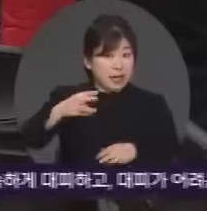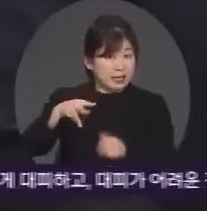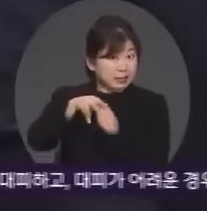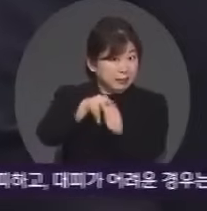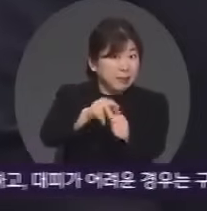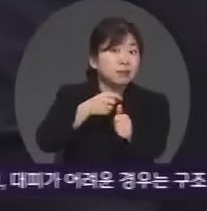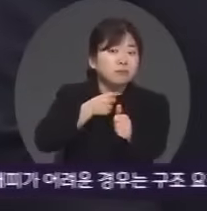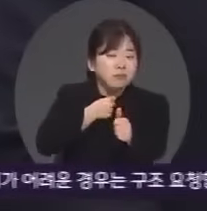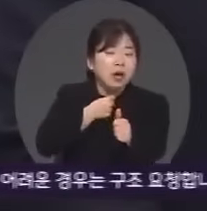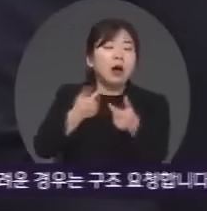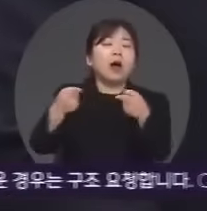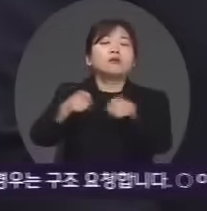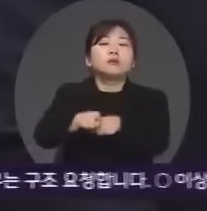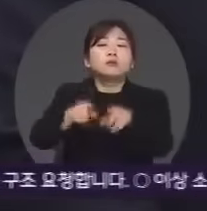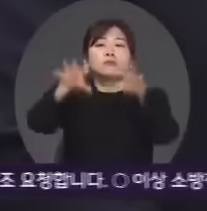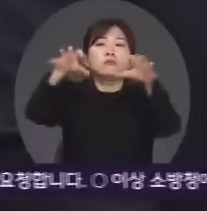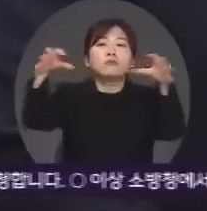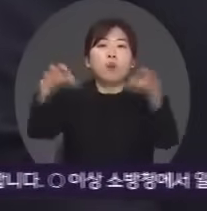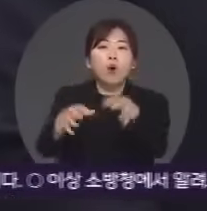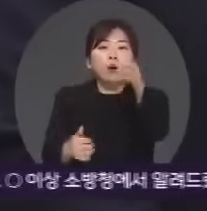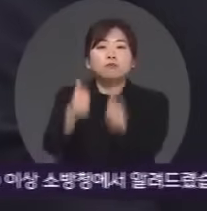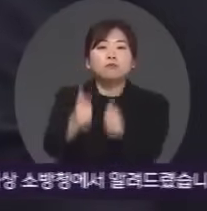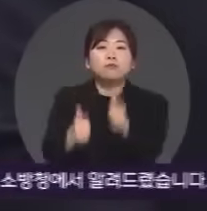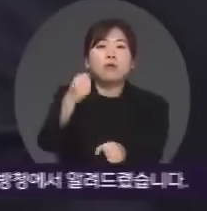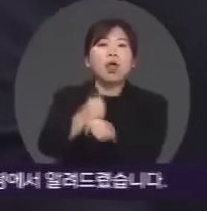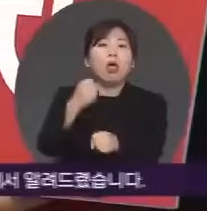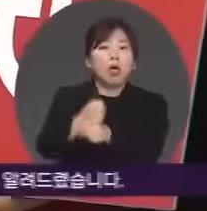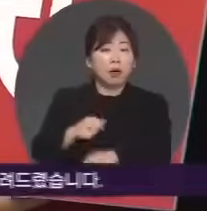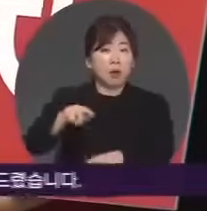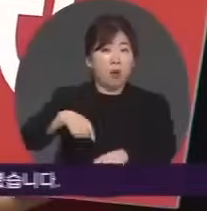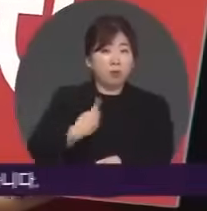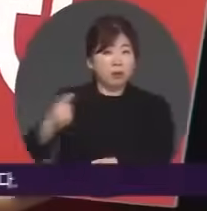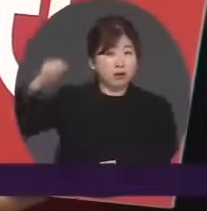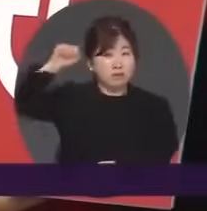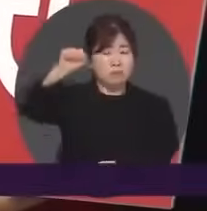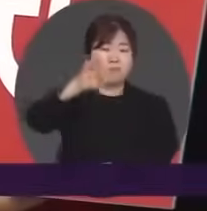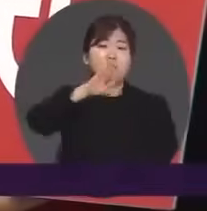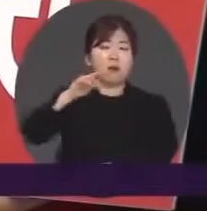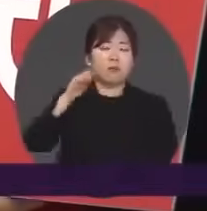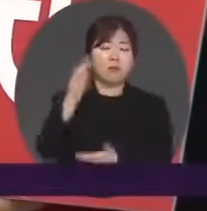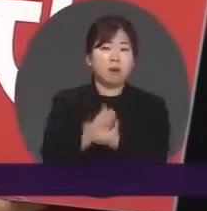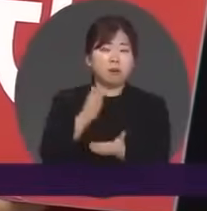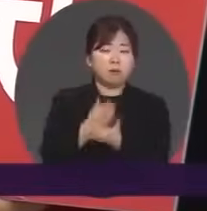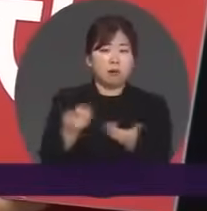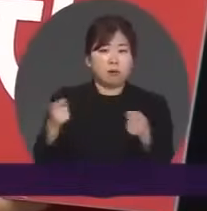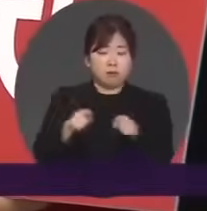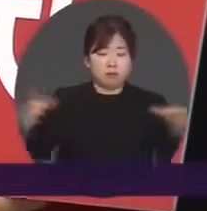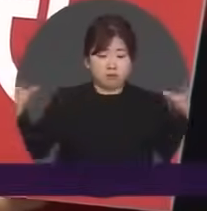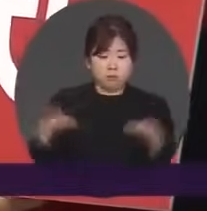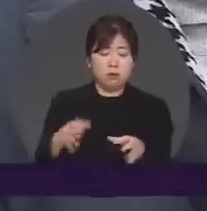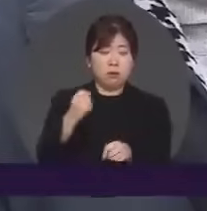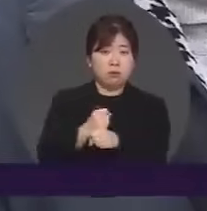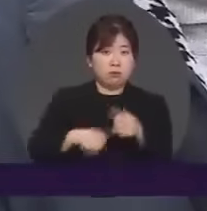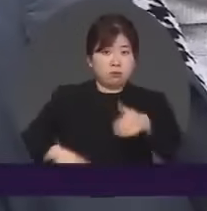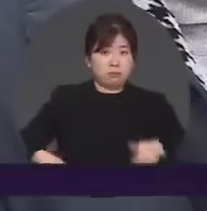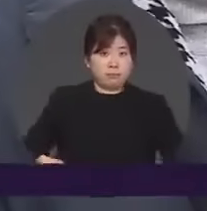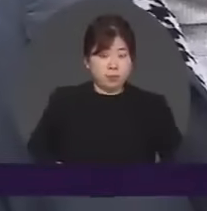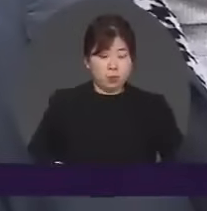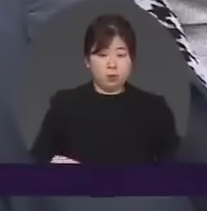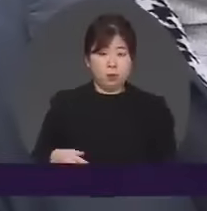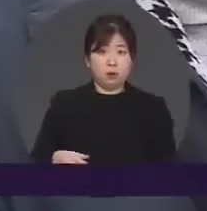없고 김해를 제대로 알지 못하는 조 의원이 출마하는 것은 56만 김해 시민을 무시하는 처사라면서